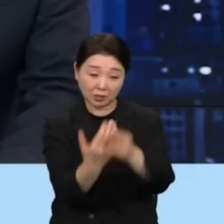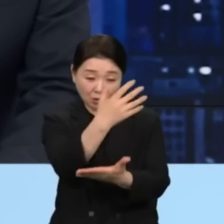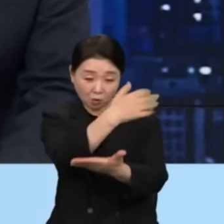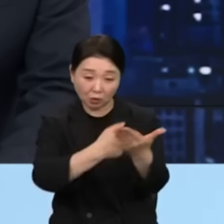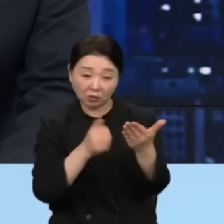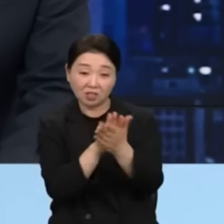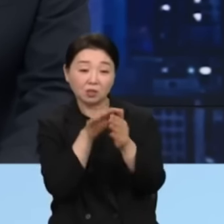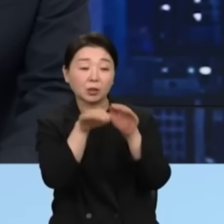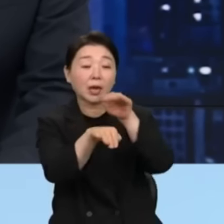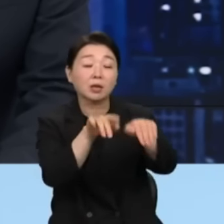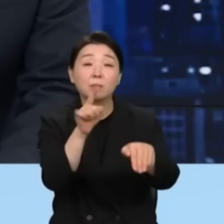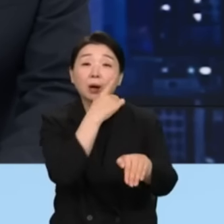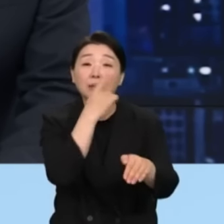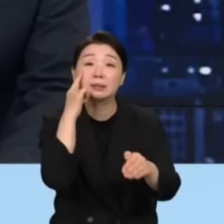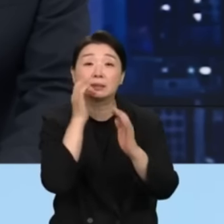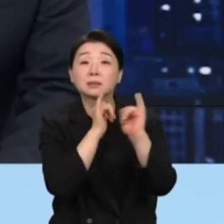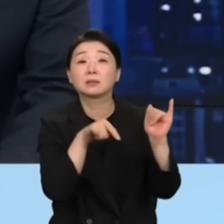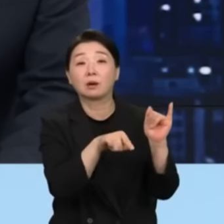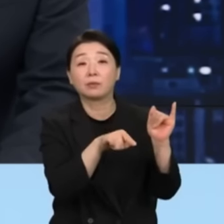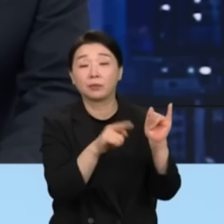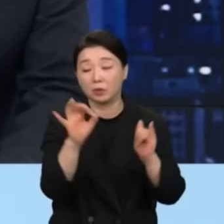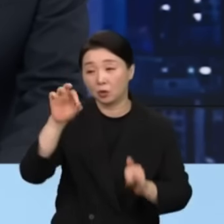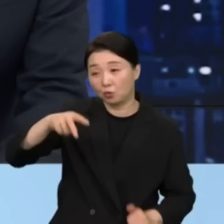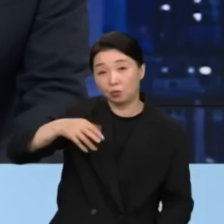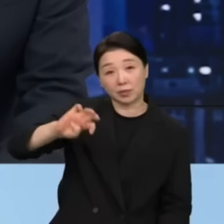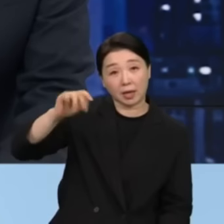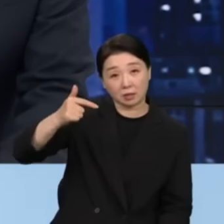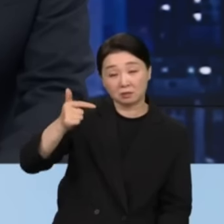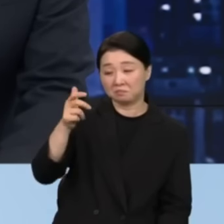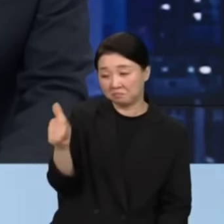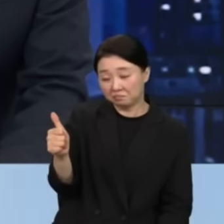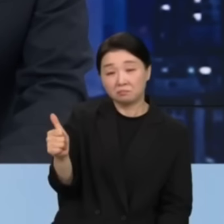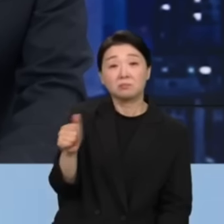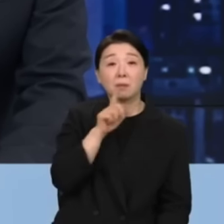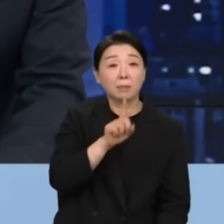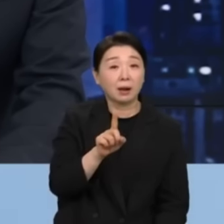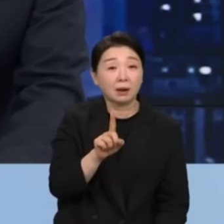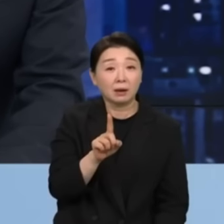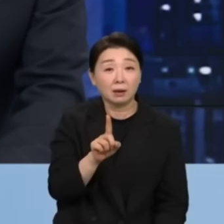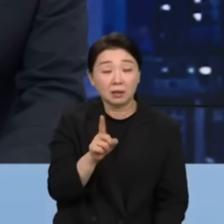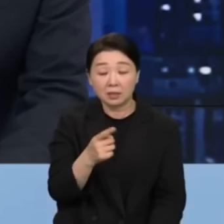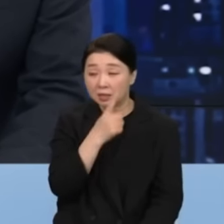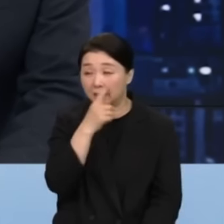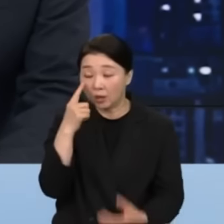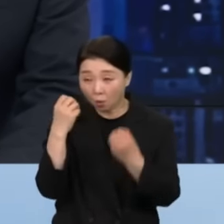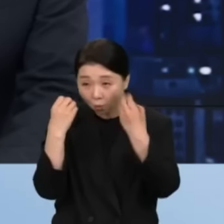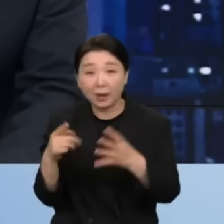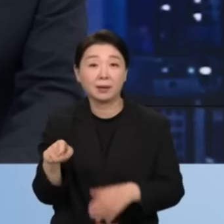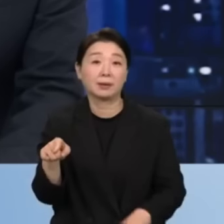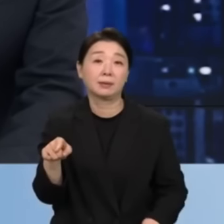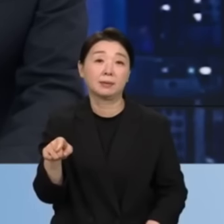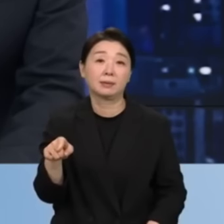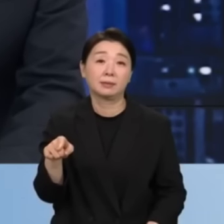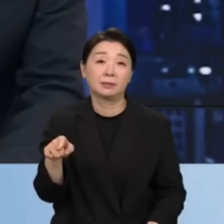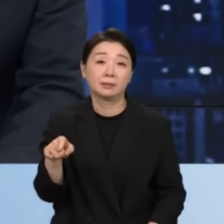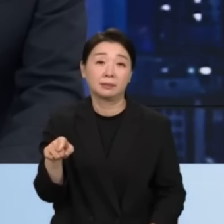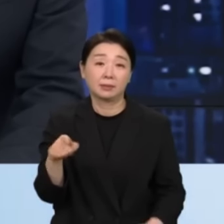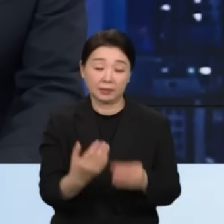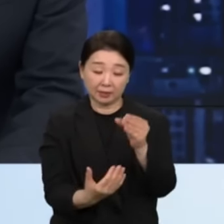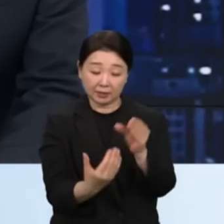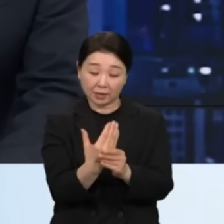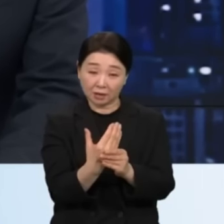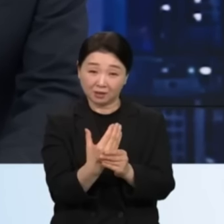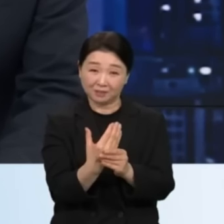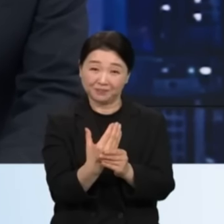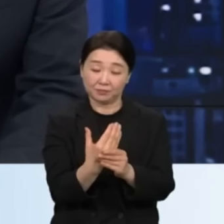보이는 결정적인 증언도 유재은 법무관리관으로부터 나오지 않았습니까? 이 증언은 굉장히 명확하게 나왔습니다. 네. 사건 회수